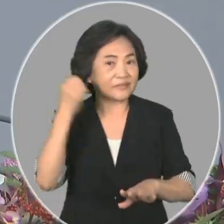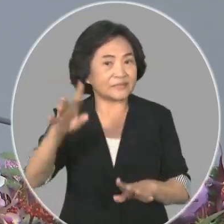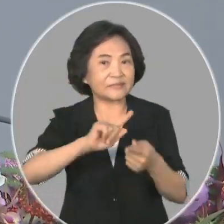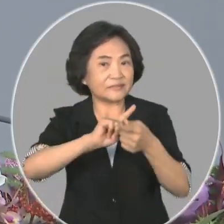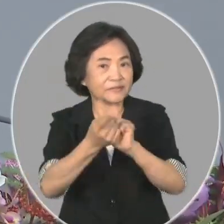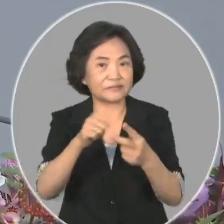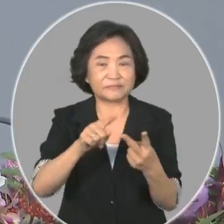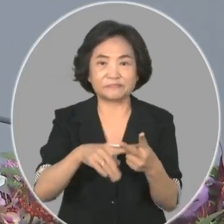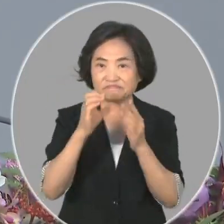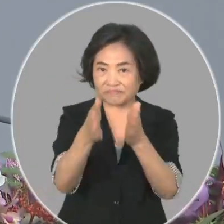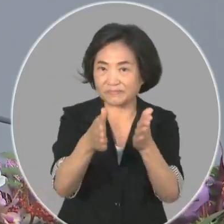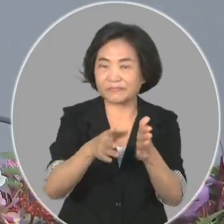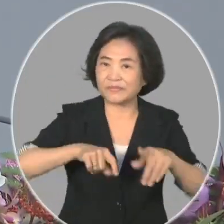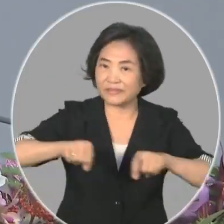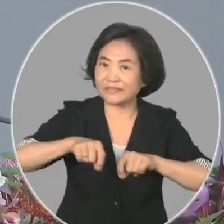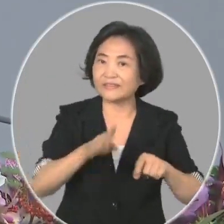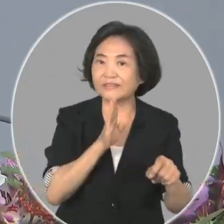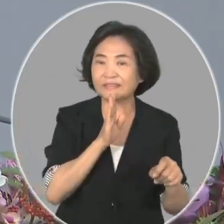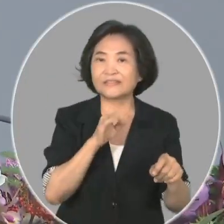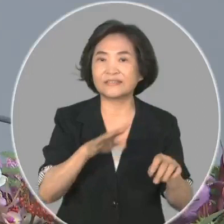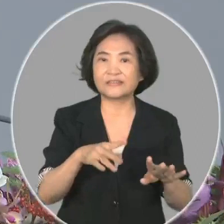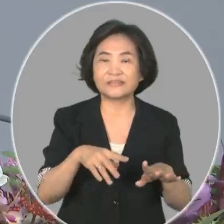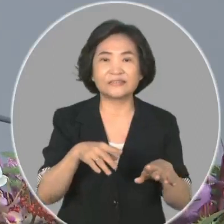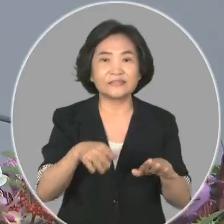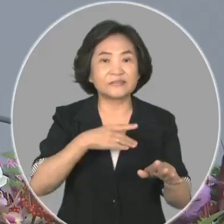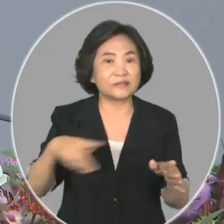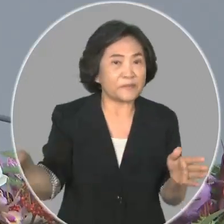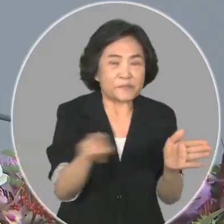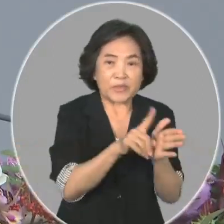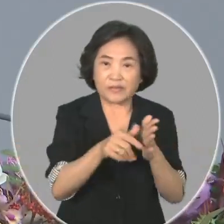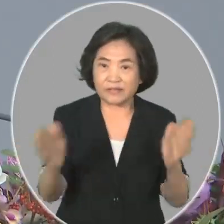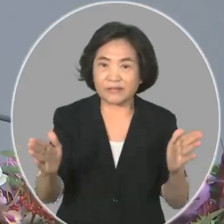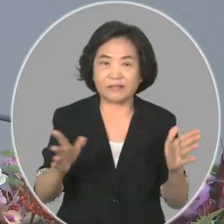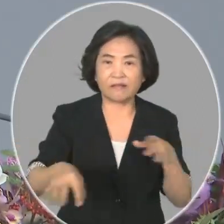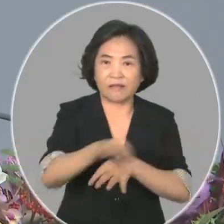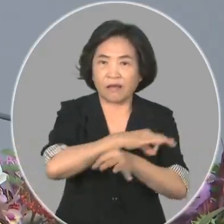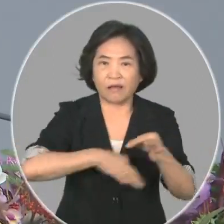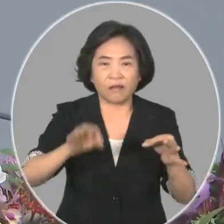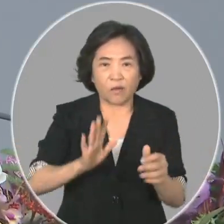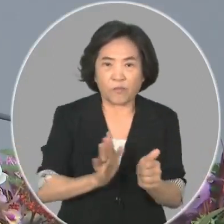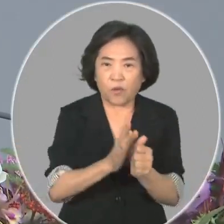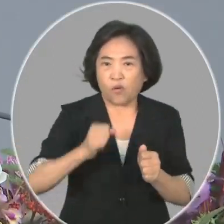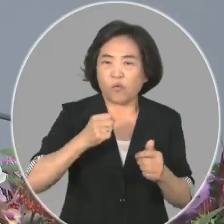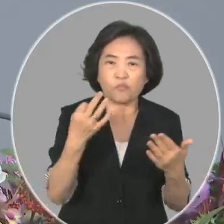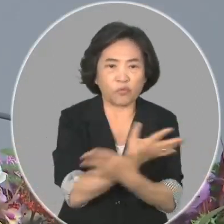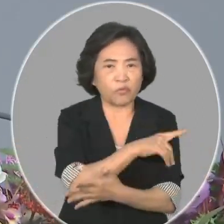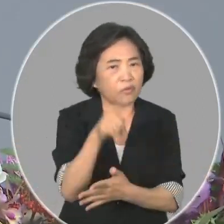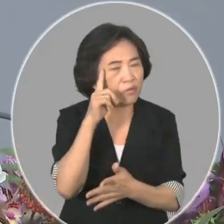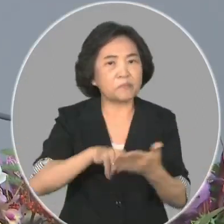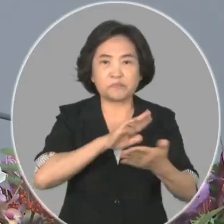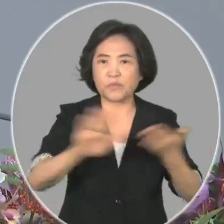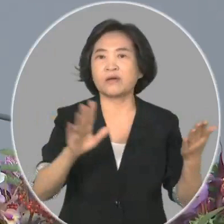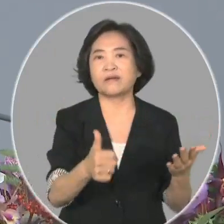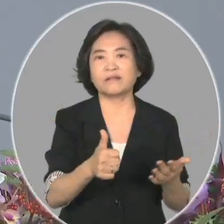型为导向的发展策略，解决了我们长期以来经济动能不足的问题。